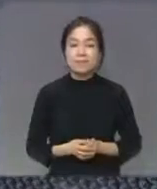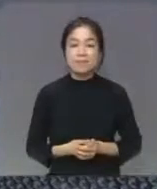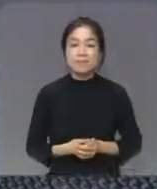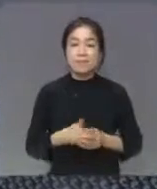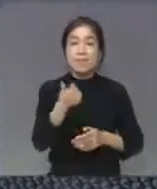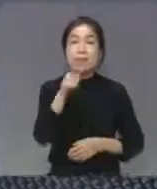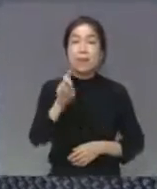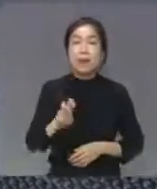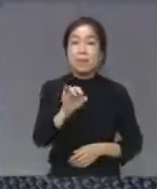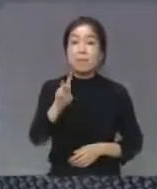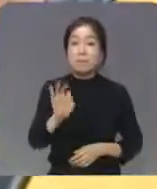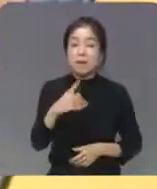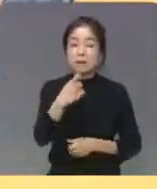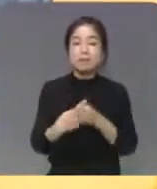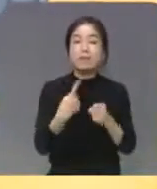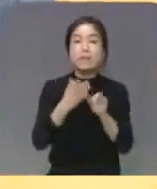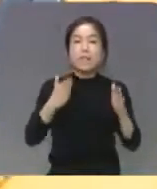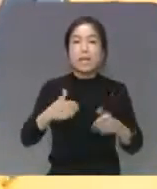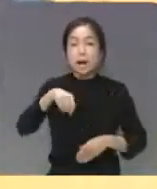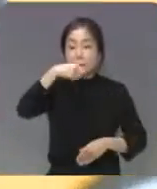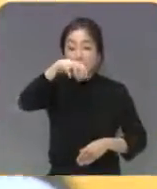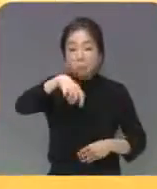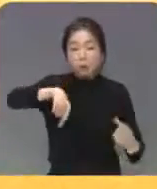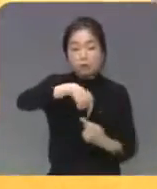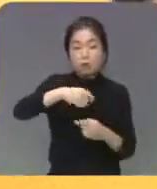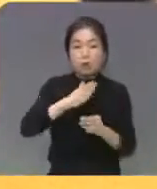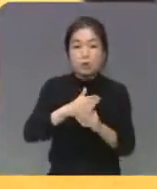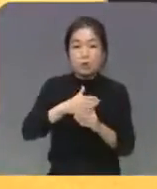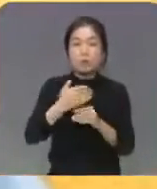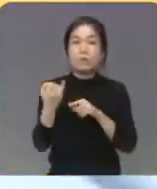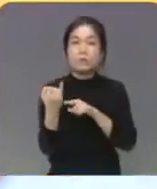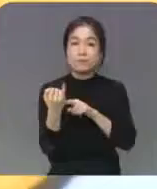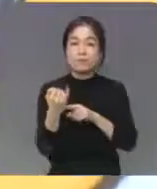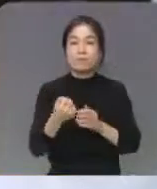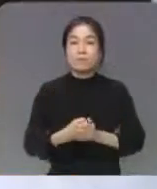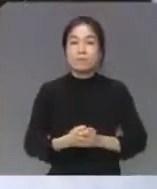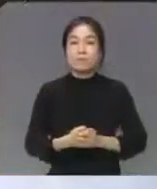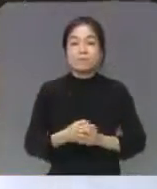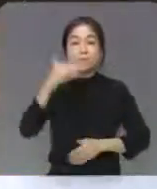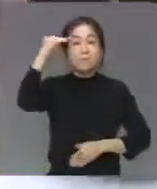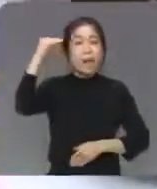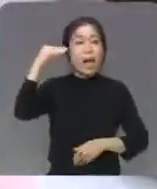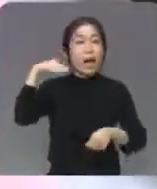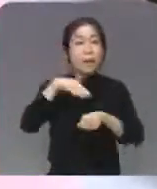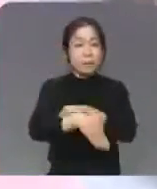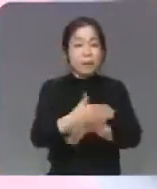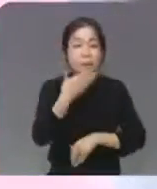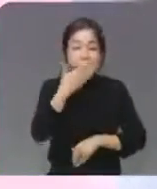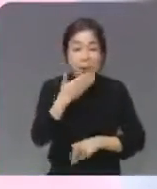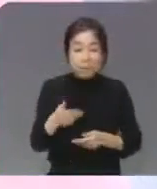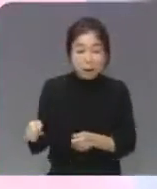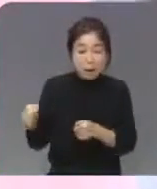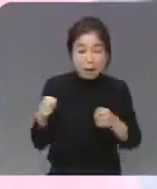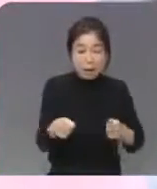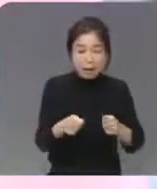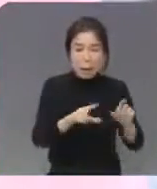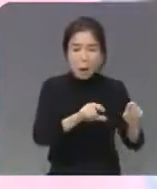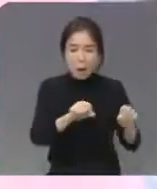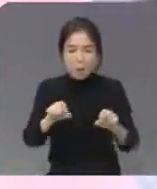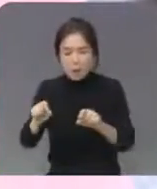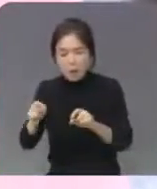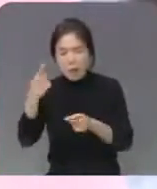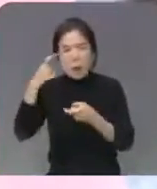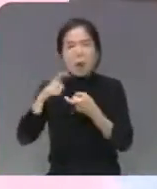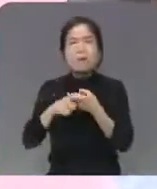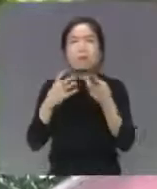함양에서 11년째 식당을 운영하는 길 명 수 없이 1정씩 을 내놓다 보니 밑반찬에 많은